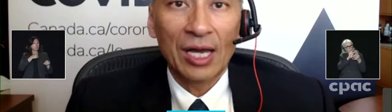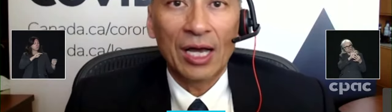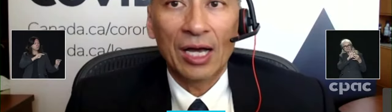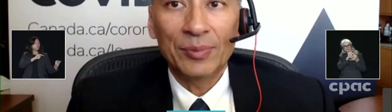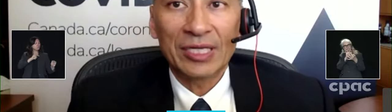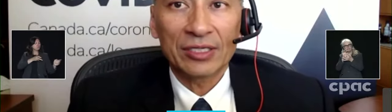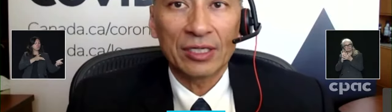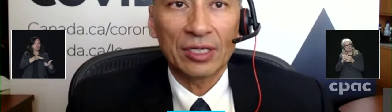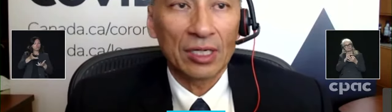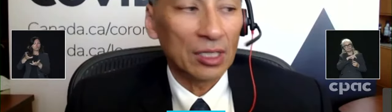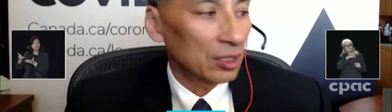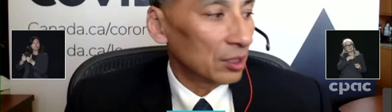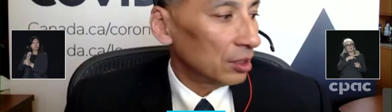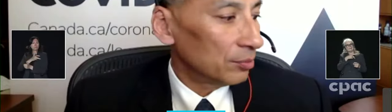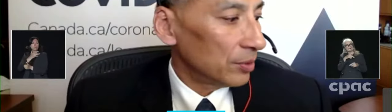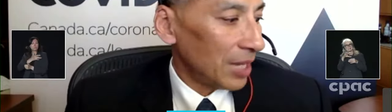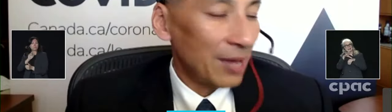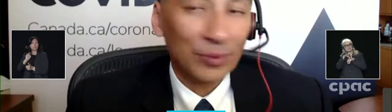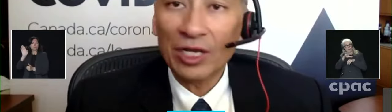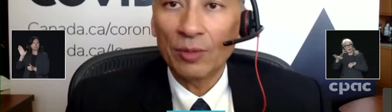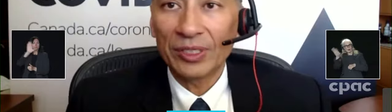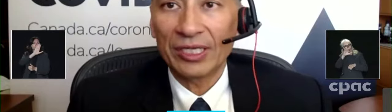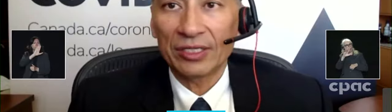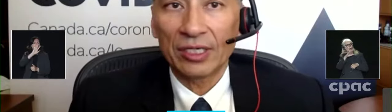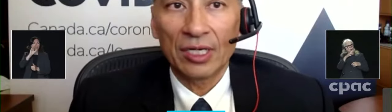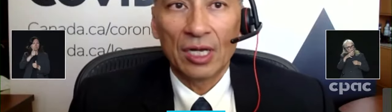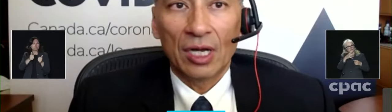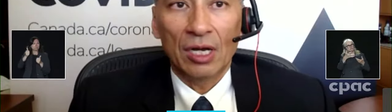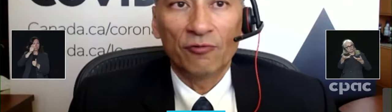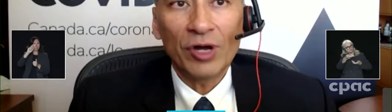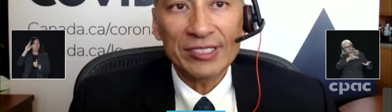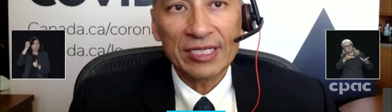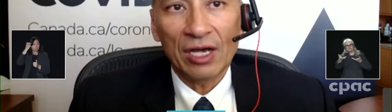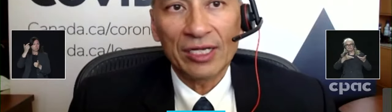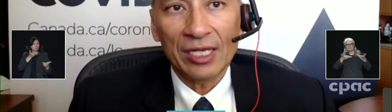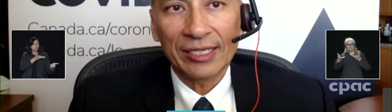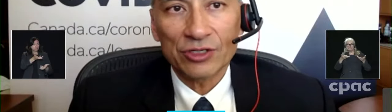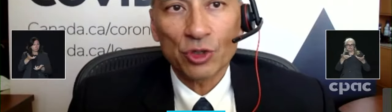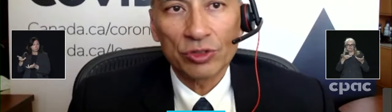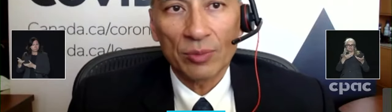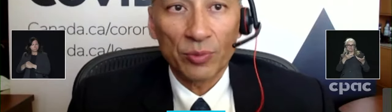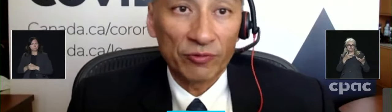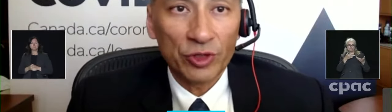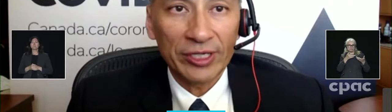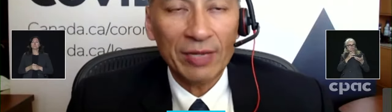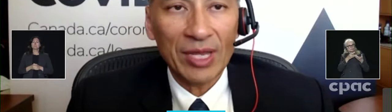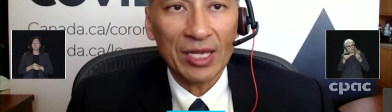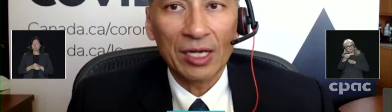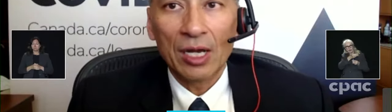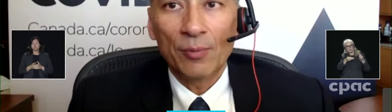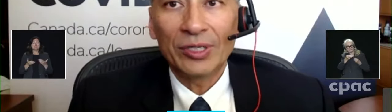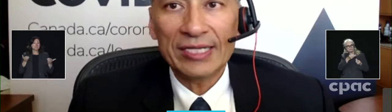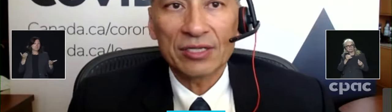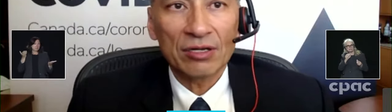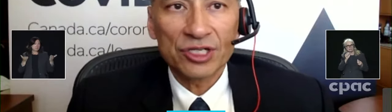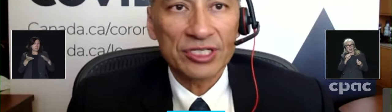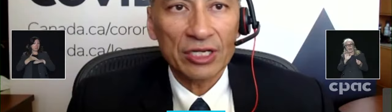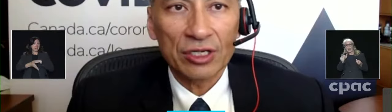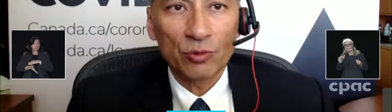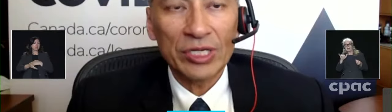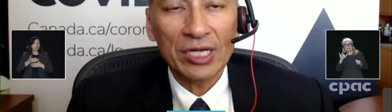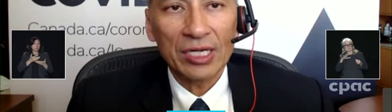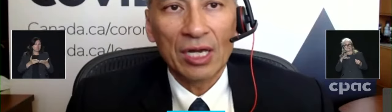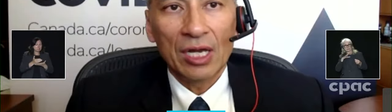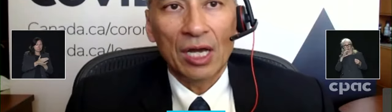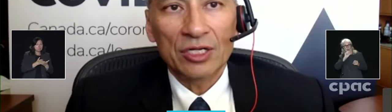territoires. Peut-être après, on peut-être voir si on a quelque chose, on peut vous donner, mais pour l'instant, je